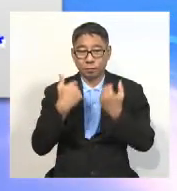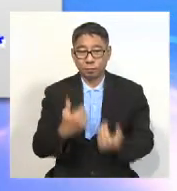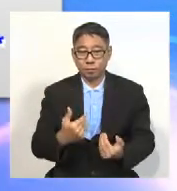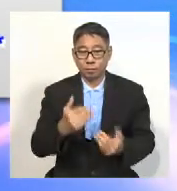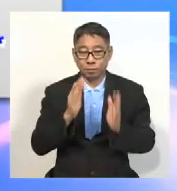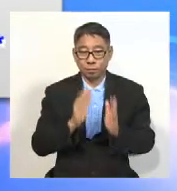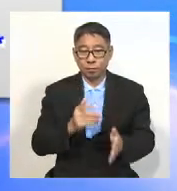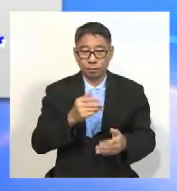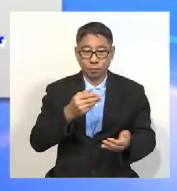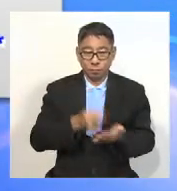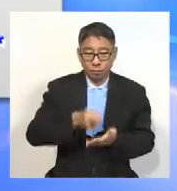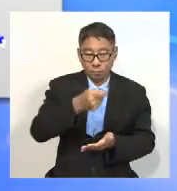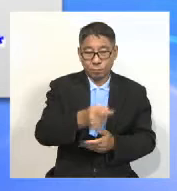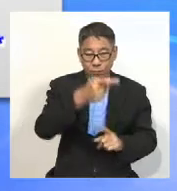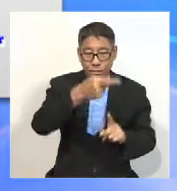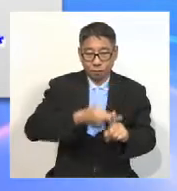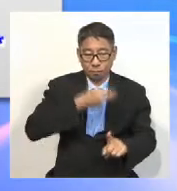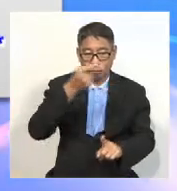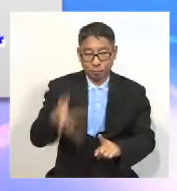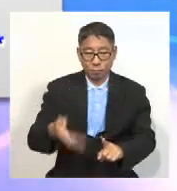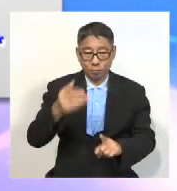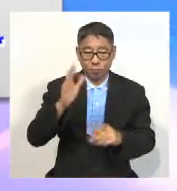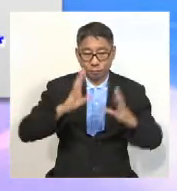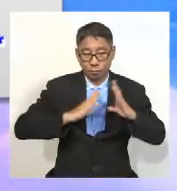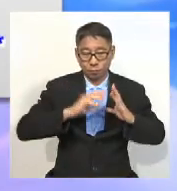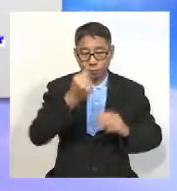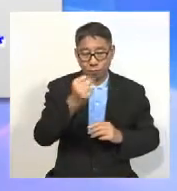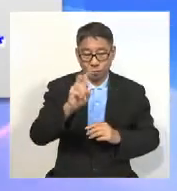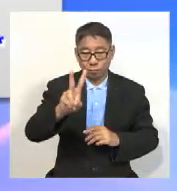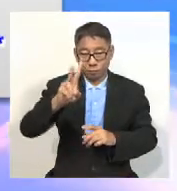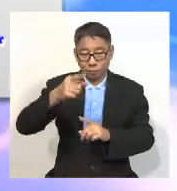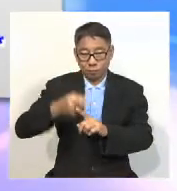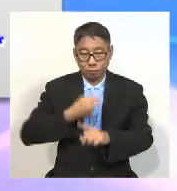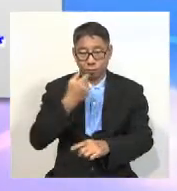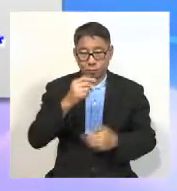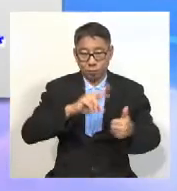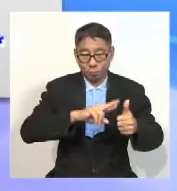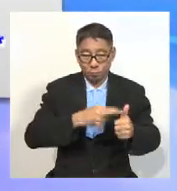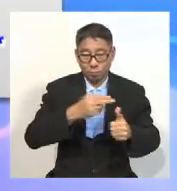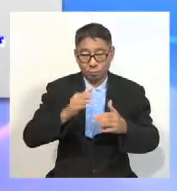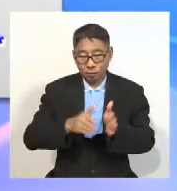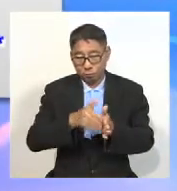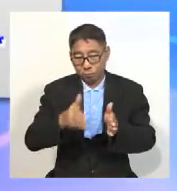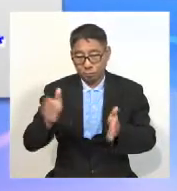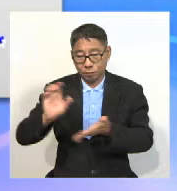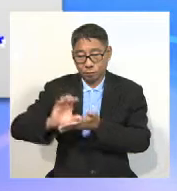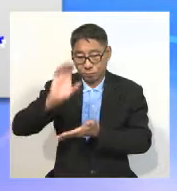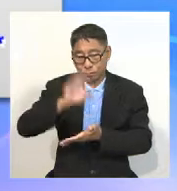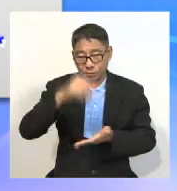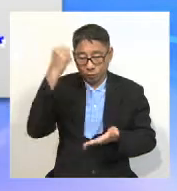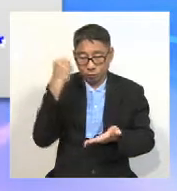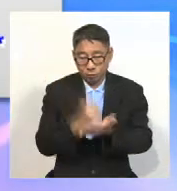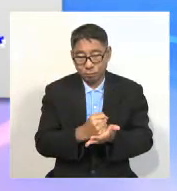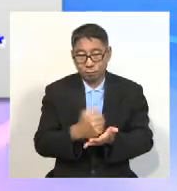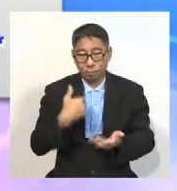2564ส่วนผู้ที่มีงวดชำระเป็นรายเดือนจะพักชำระหนี้12เดือนนะคะนับตั้งแต่เดือนถัดไปที่กองทุนอนุมั